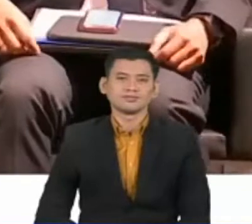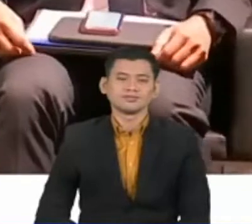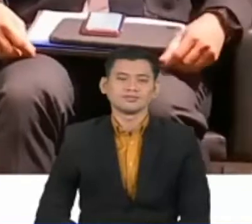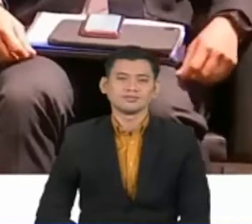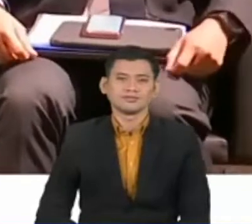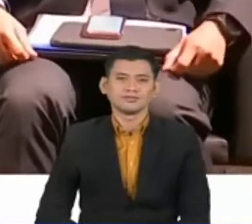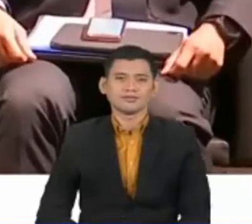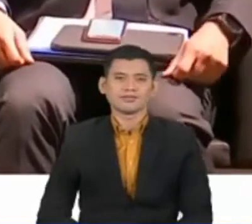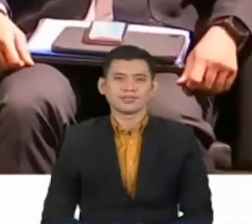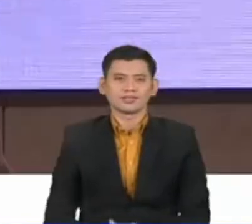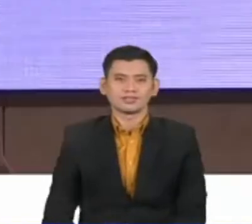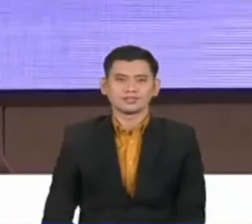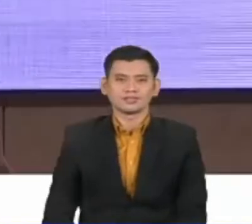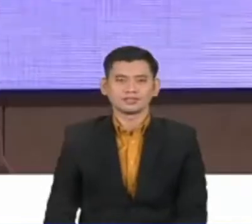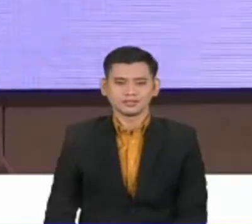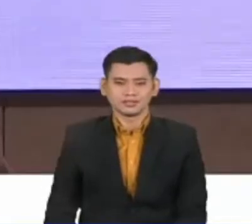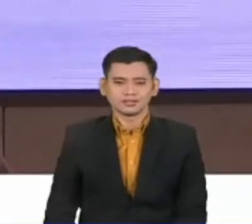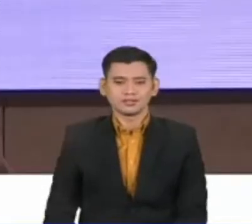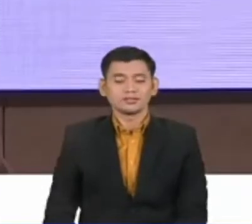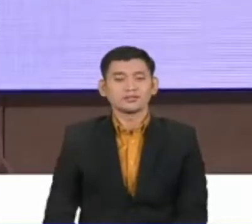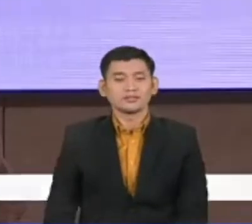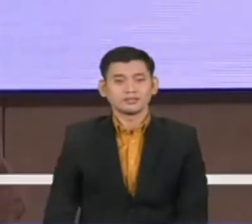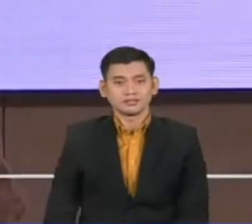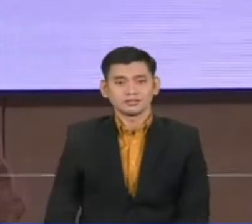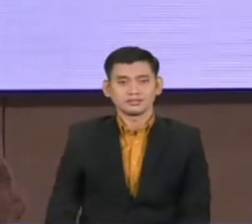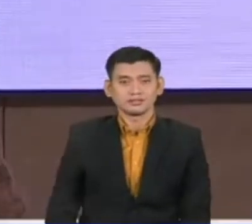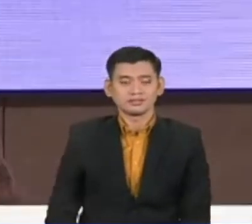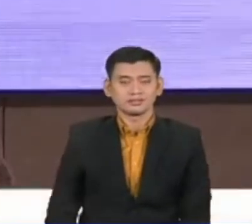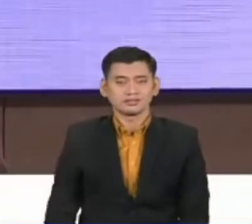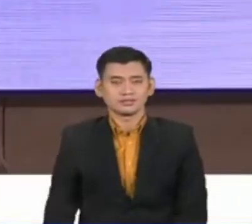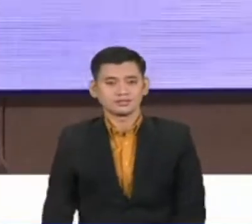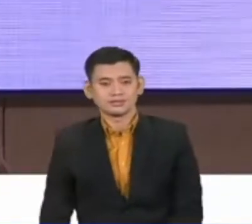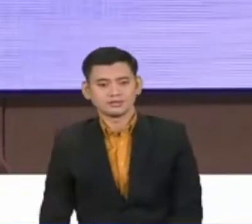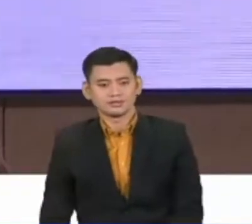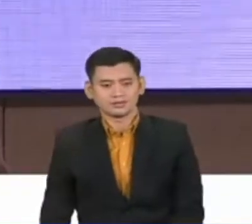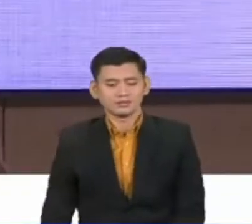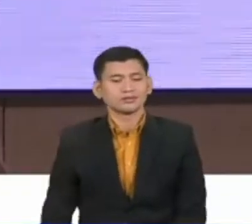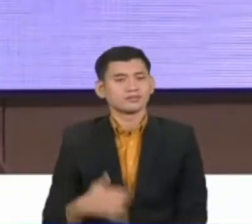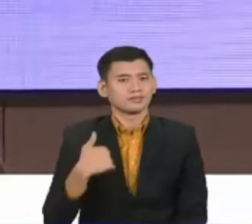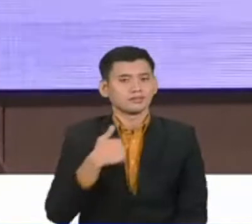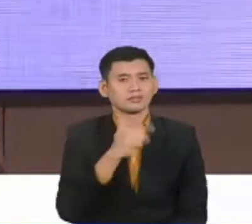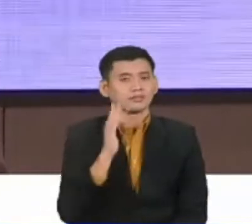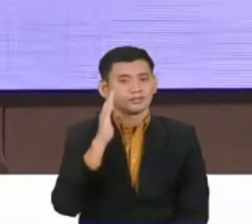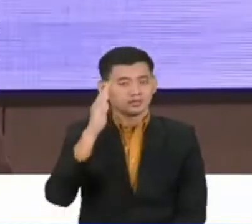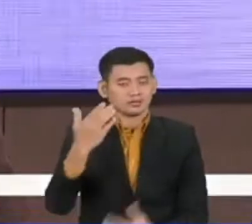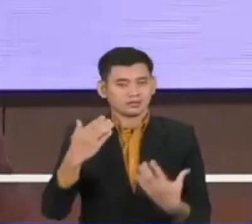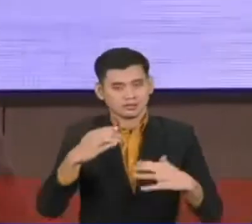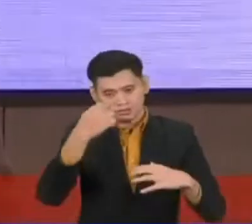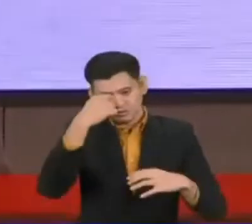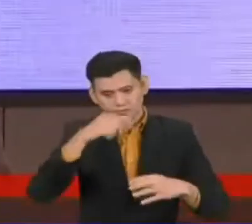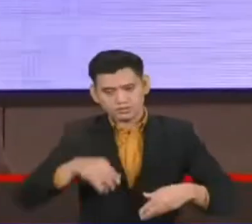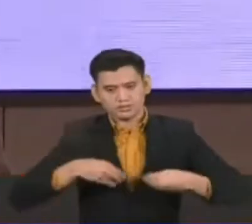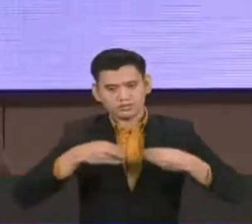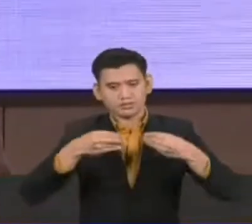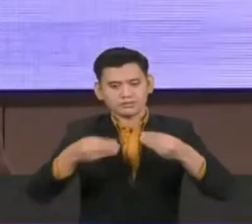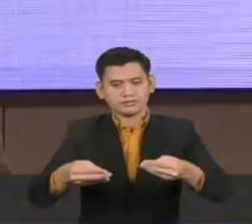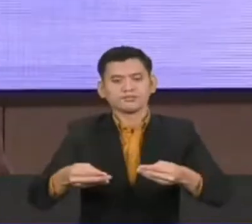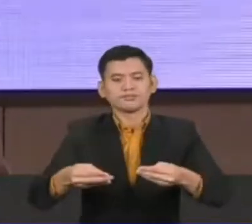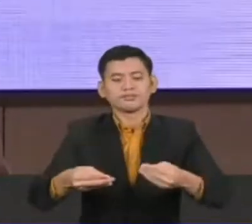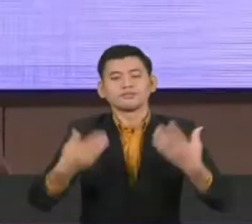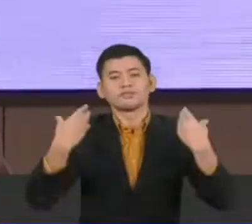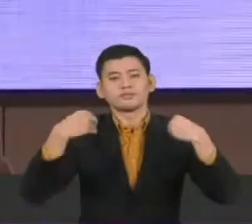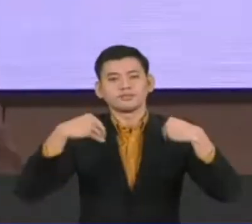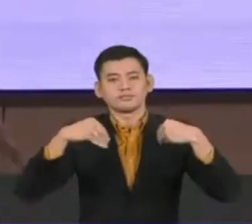What we see is that return from the public markets have not been on